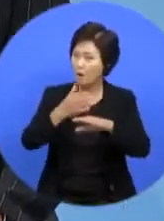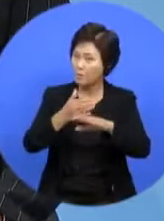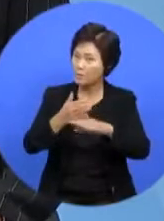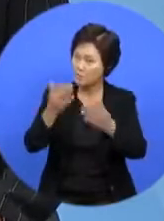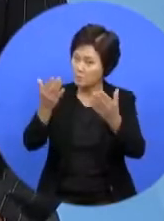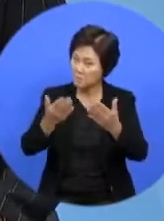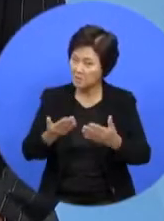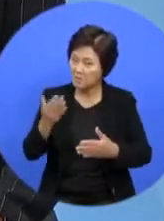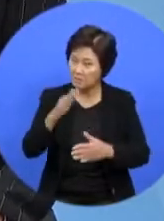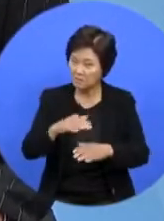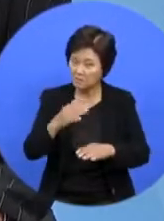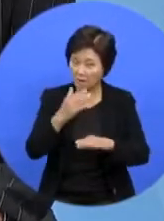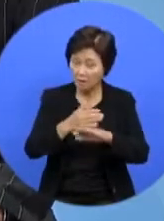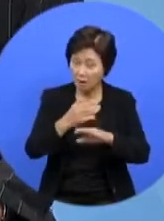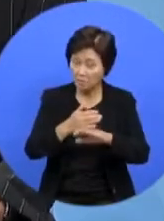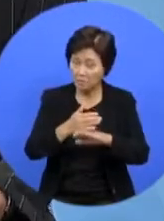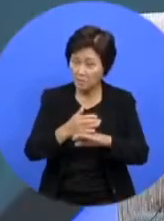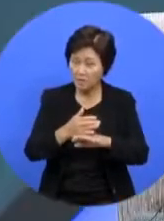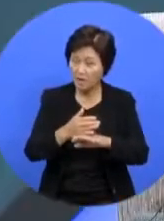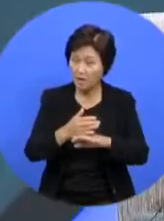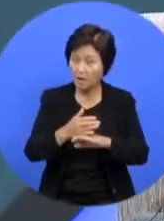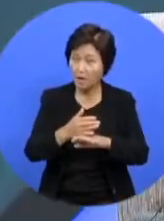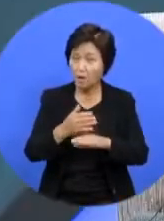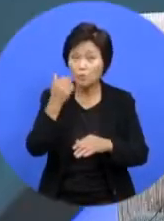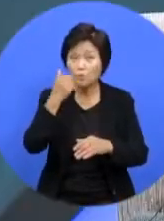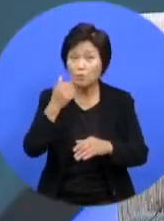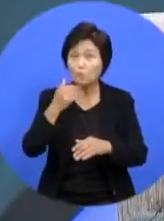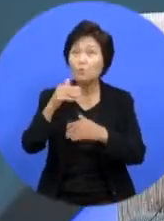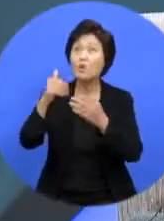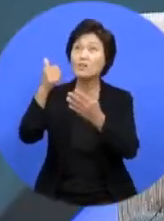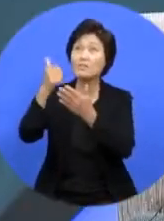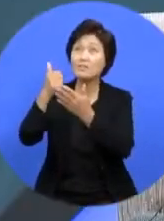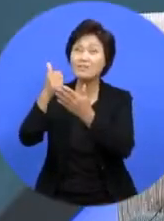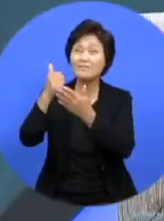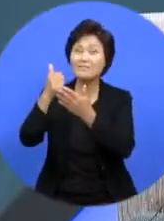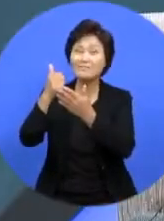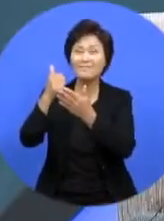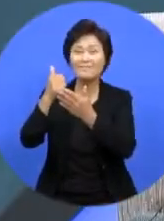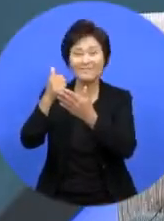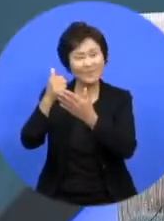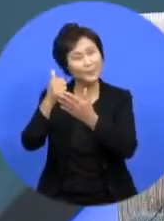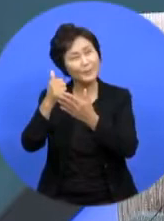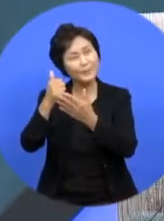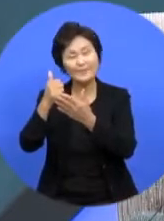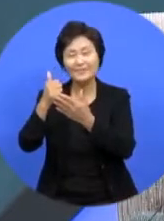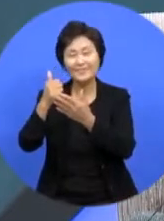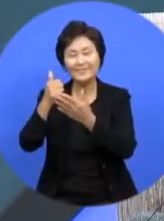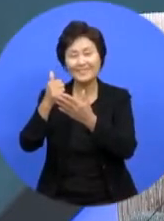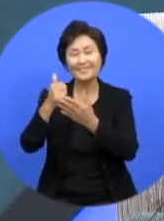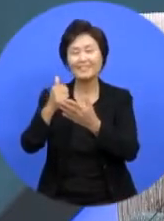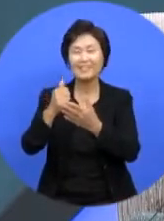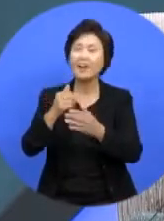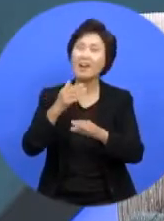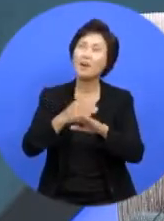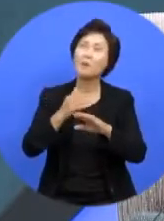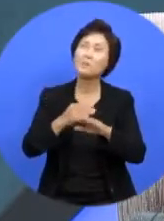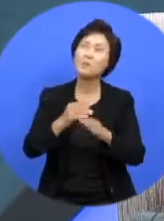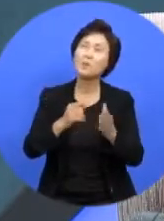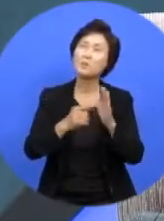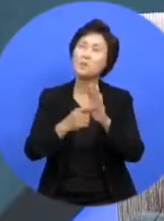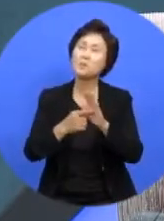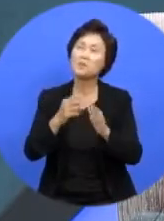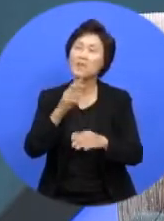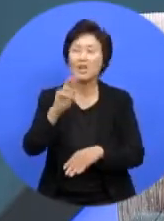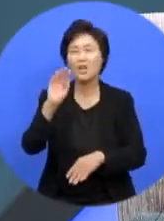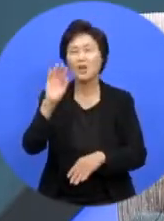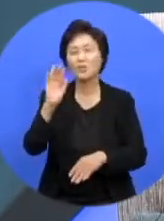아니시니까 하나님한테 감사를 드리라고 네네네네. 하는데 하여튼 그때 그런 마음 들어서 감사를 드려야 되는데 이건 네. 어떻게 드려야 되는지는 잘